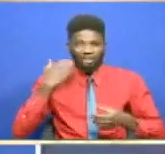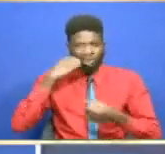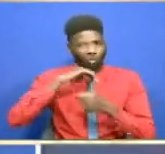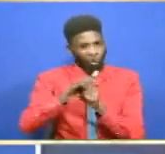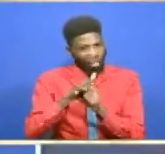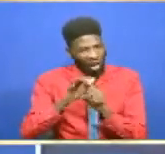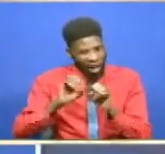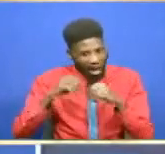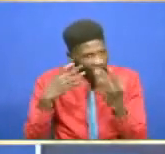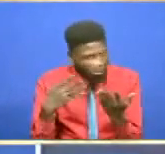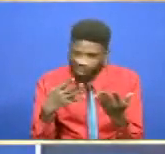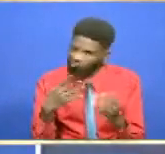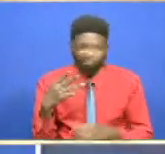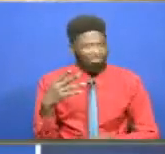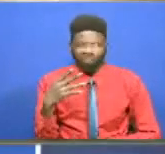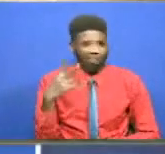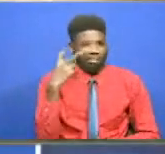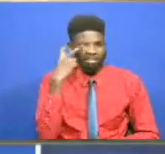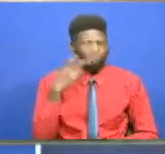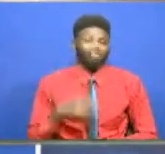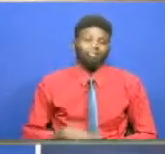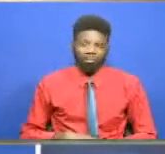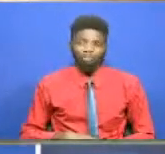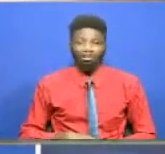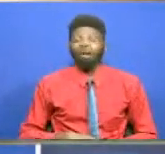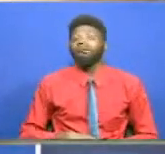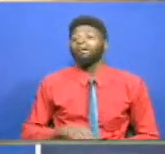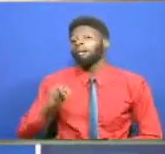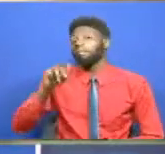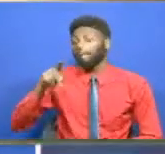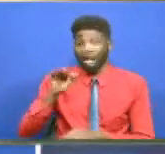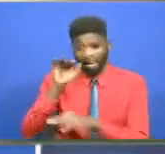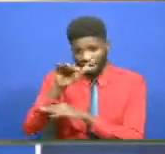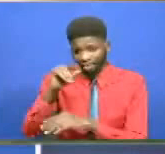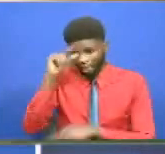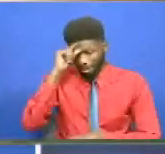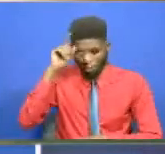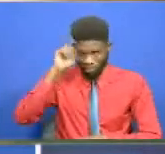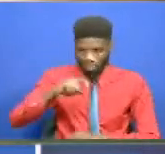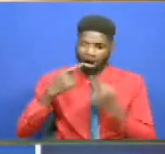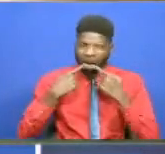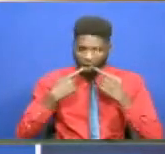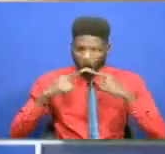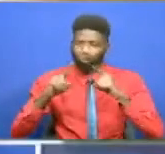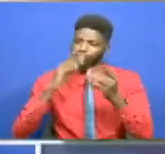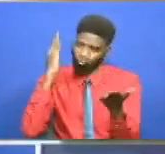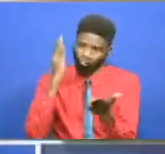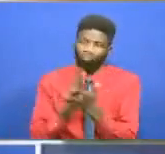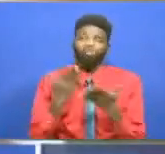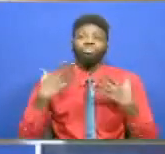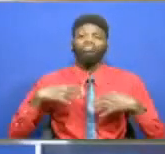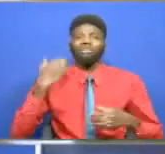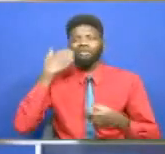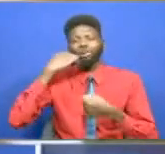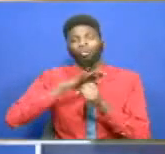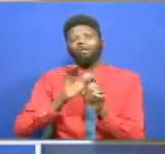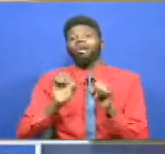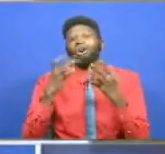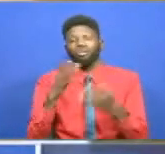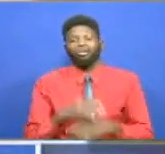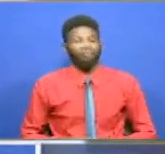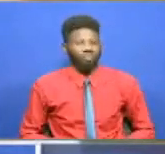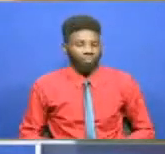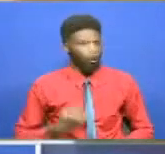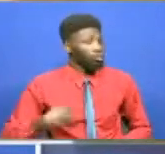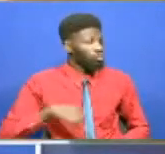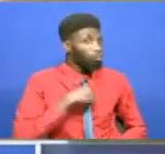huyo ametoa wito kwa serikali kusema ukweli kuhusiana na idadi kamili ya maambukizi. Na namba tumesikia inaenda chini.